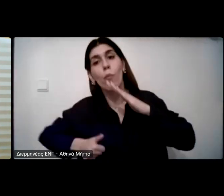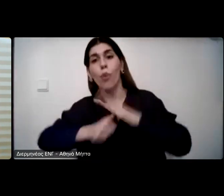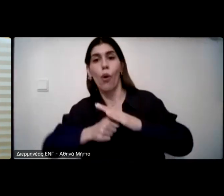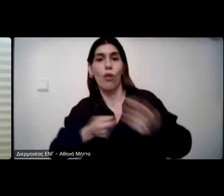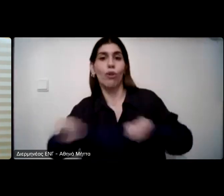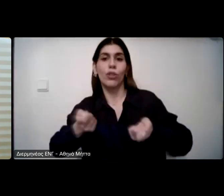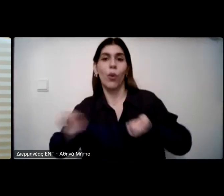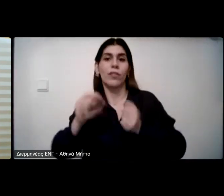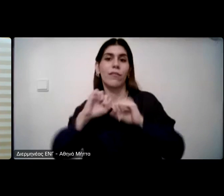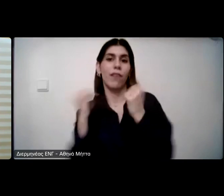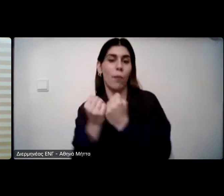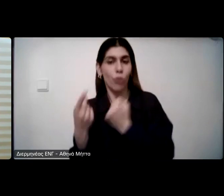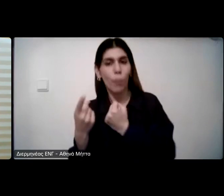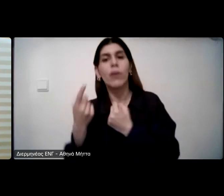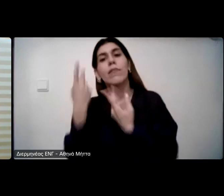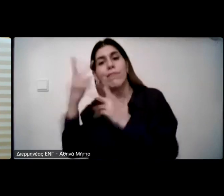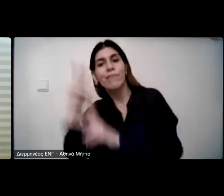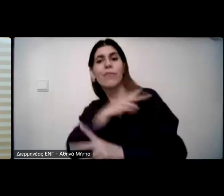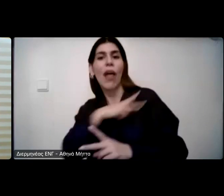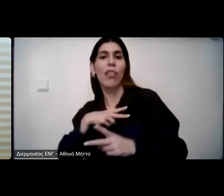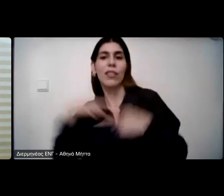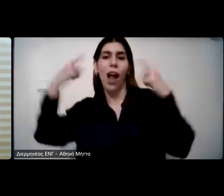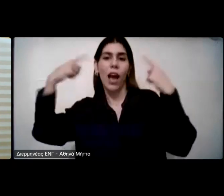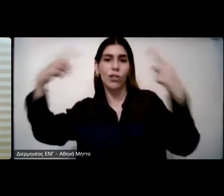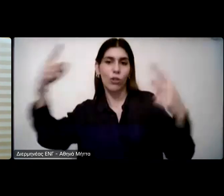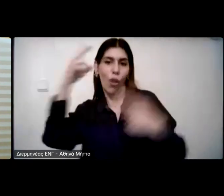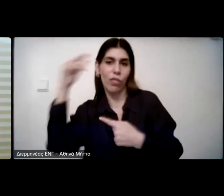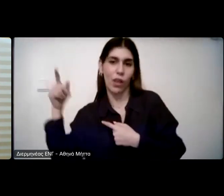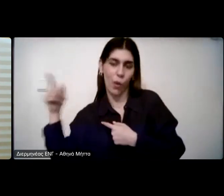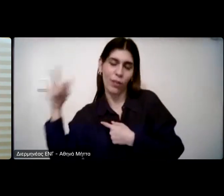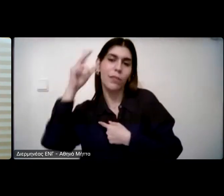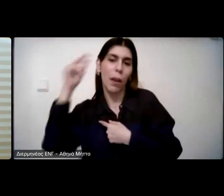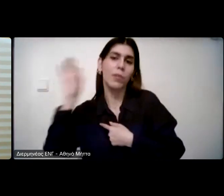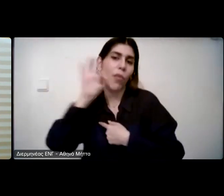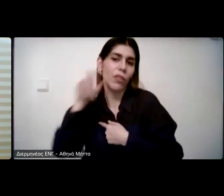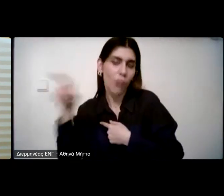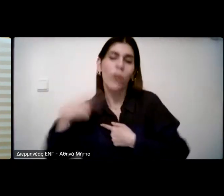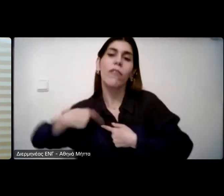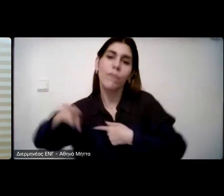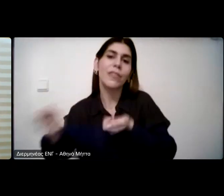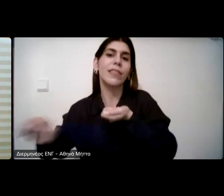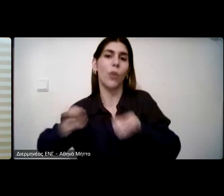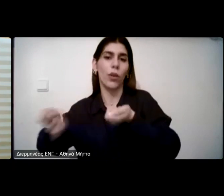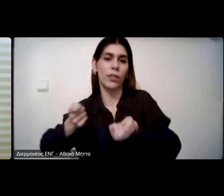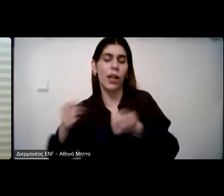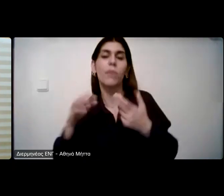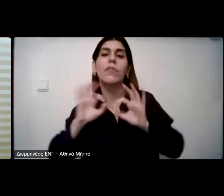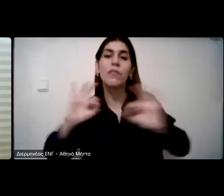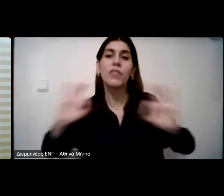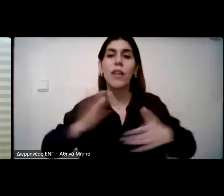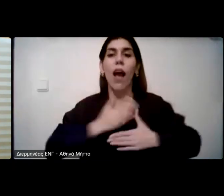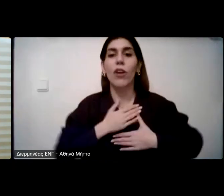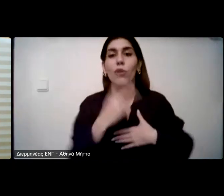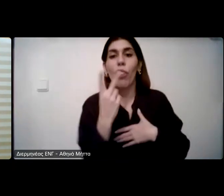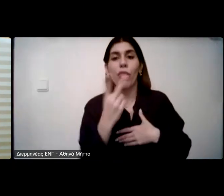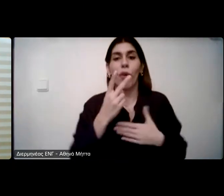του Αριστοτελείου Πανεπιστημίου Θεσσαλονίκης, κυρία Άννα Αναστασιάδη Σημεωνίδη, που θα τη συντονίσει. Ευχαριστώ επίσης τις δύο